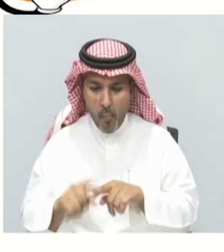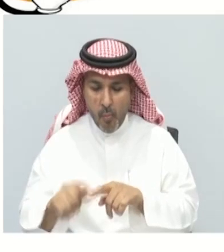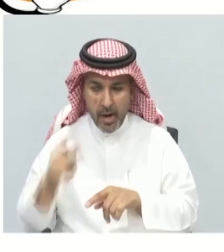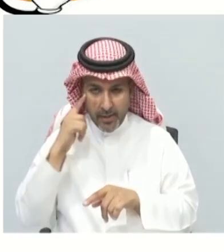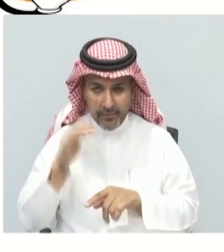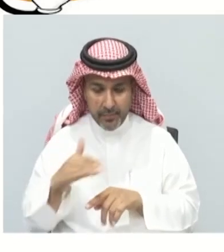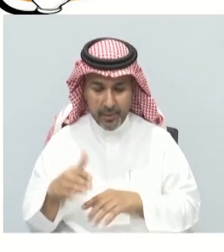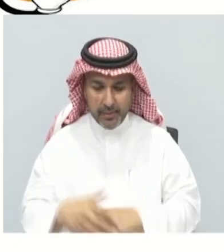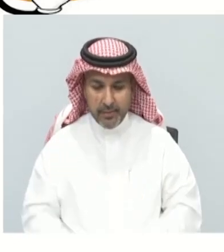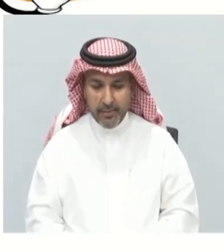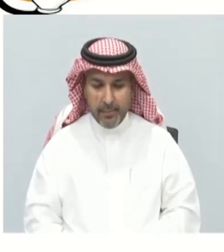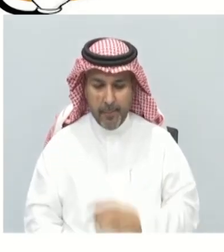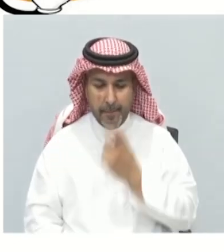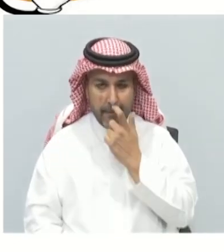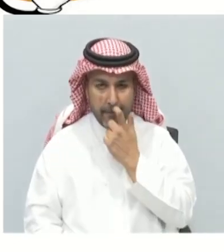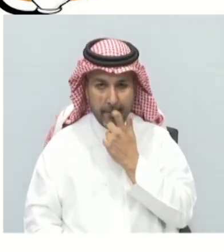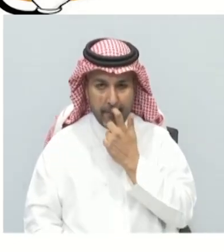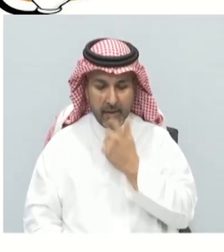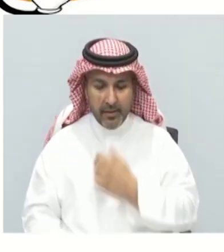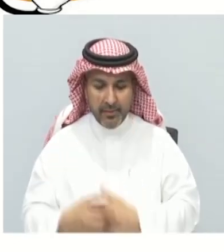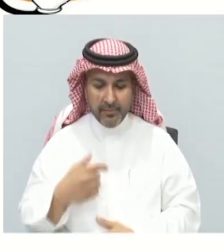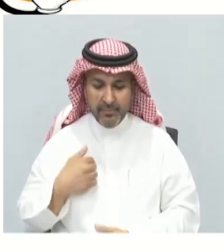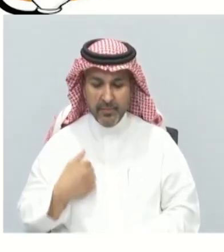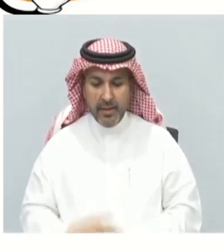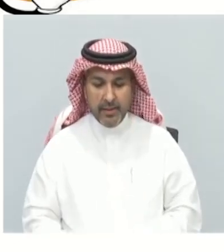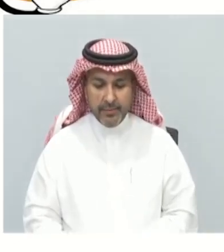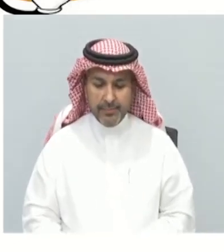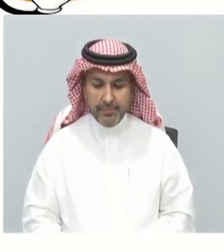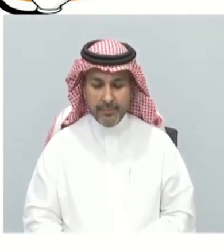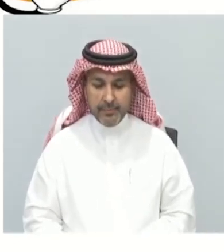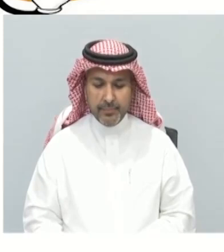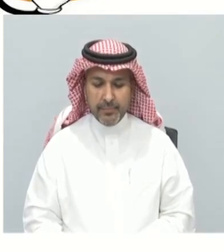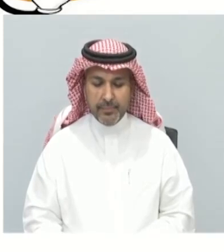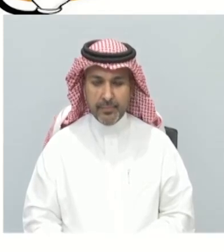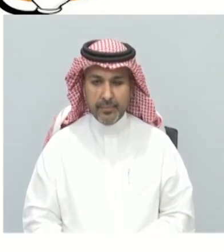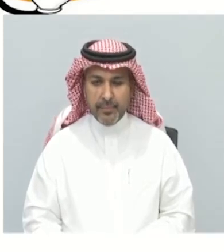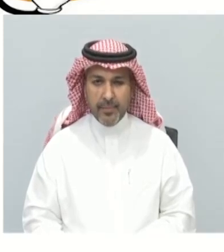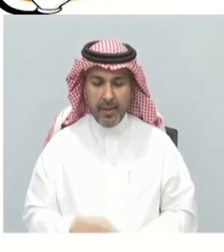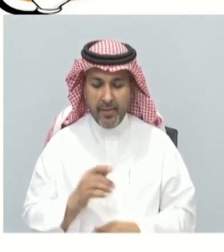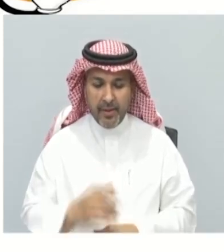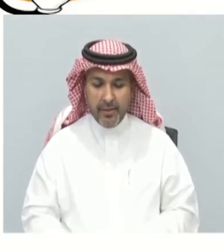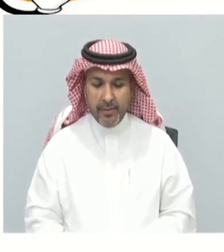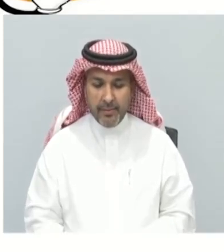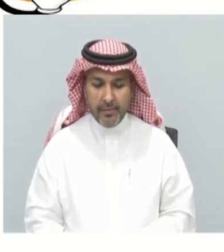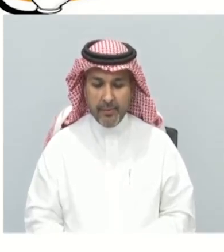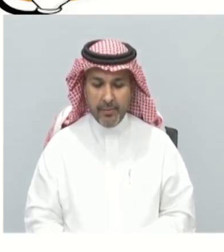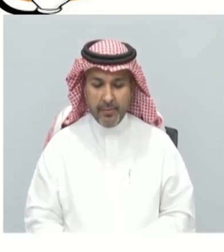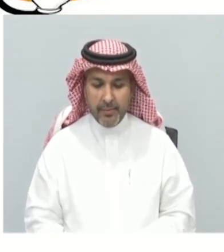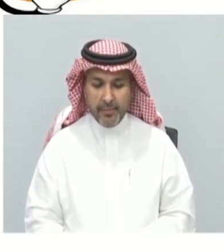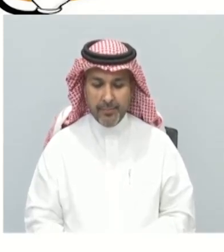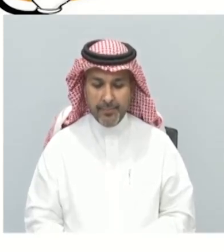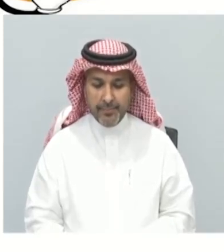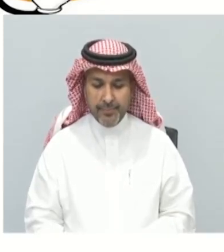المسافات المقطوعه غير متساويه فبالتالي يدل على انه ماذا يدل على انه يسرع او